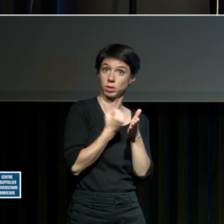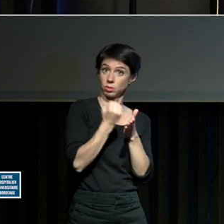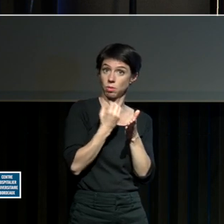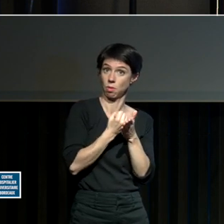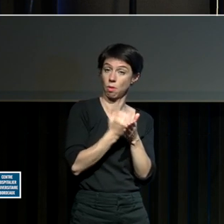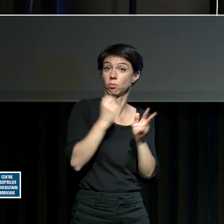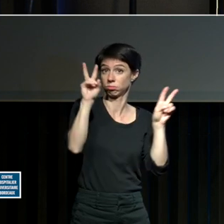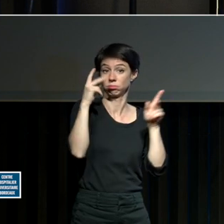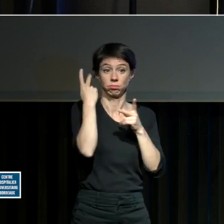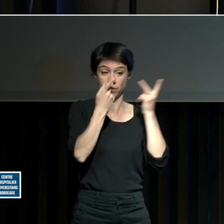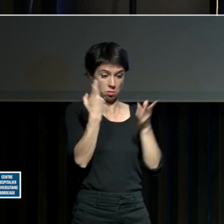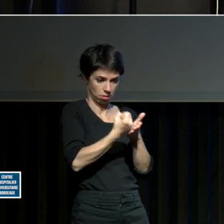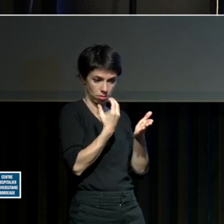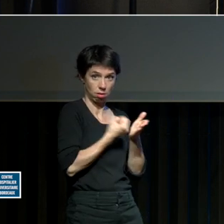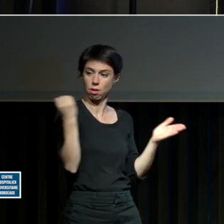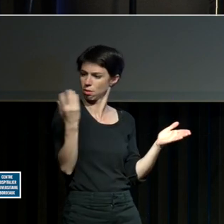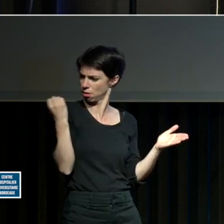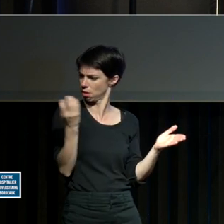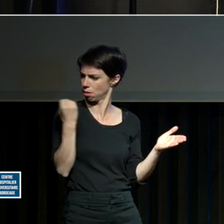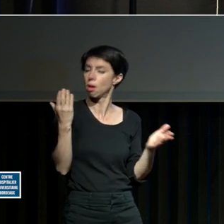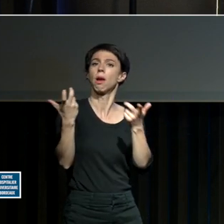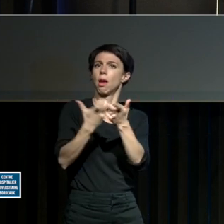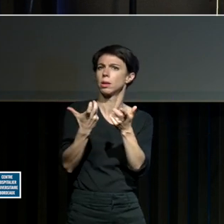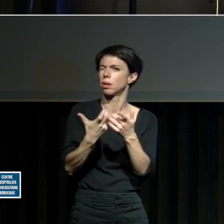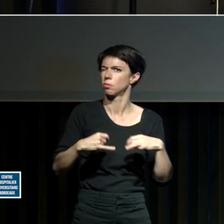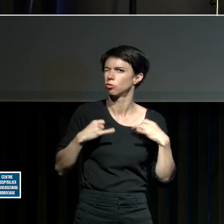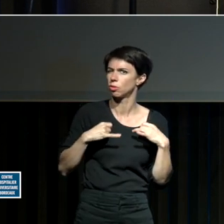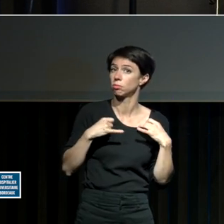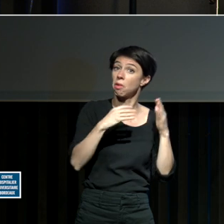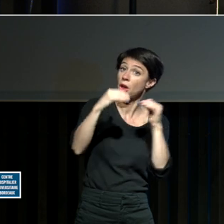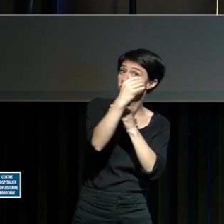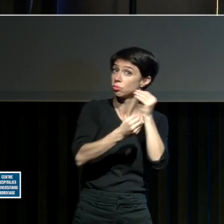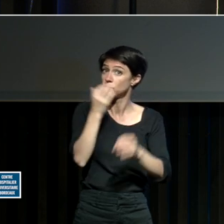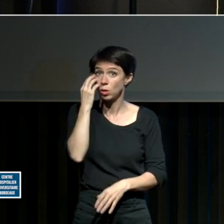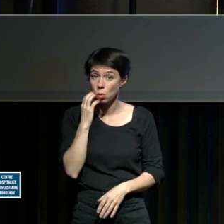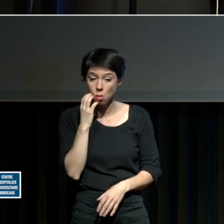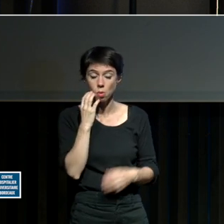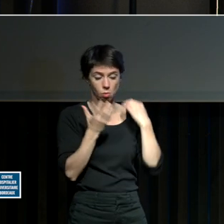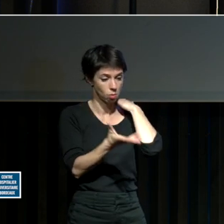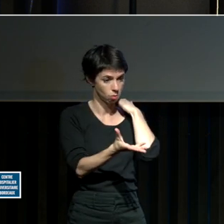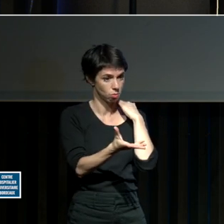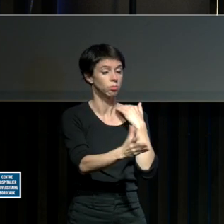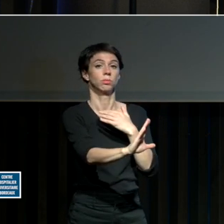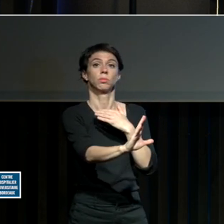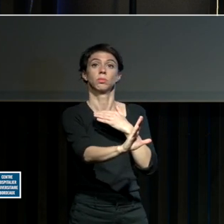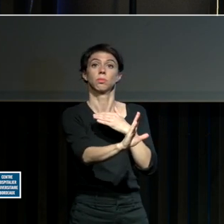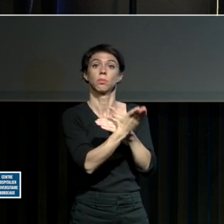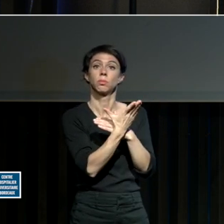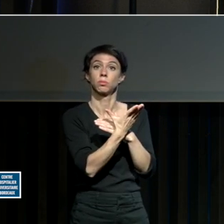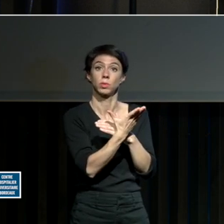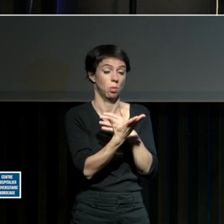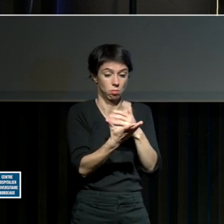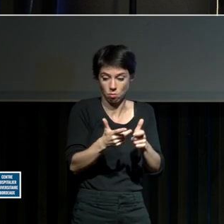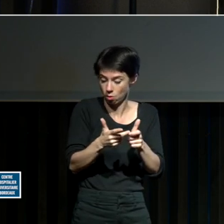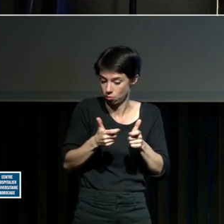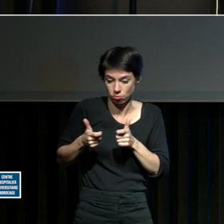va s'agir donc d'adolescents ou de jeunes adultes qui vont donc présenter une perte de contrôle de la pratique de jeu. Cela